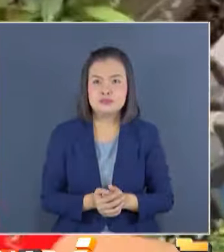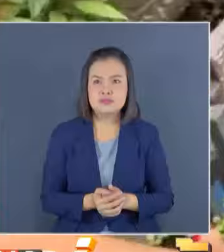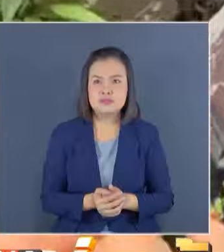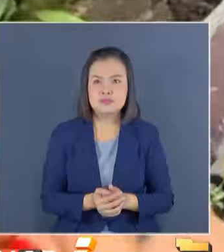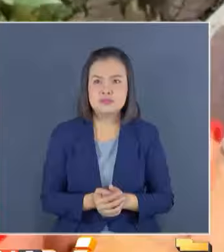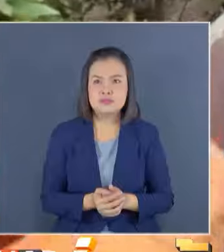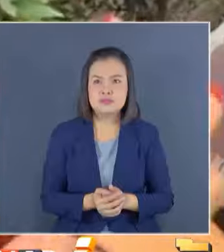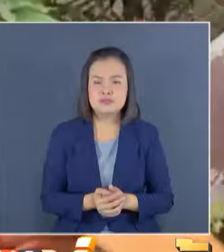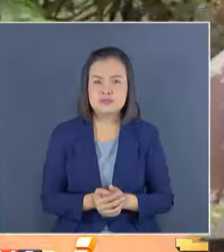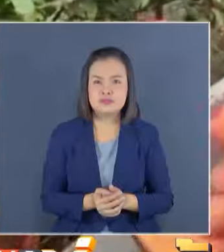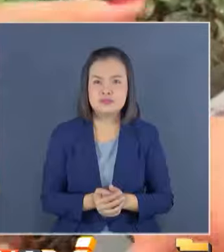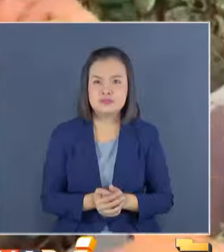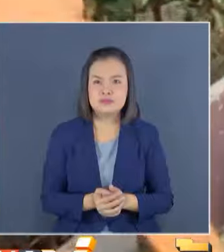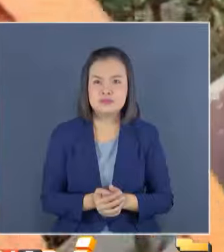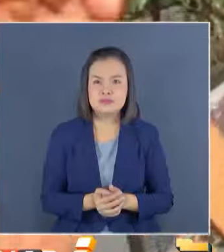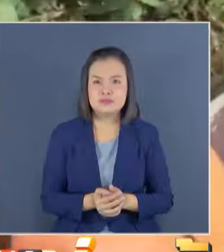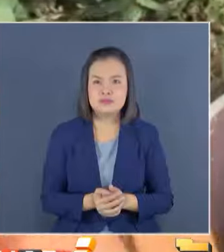ค่ะ